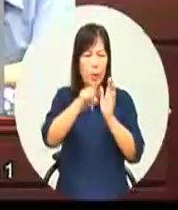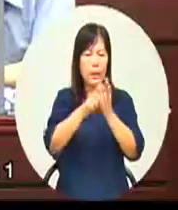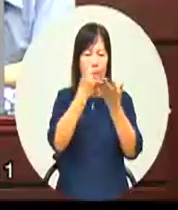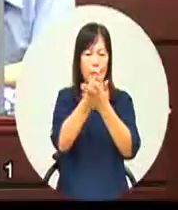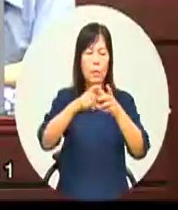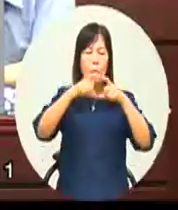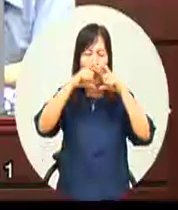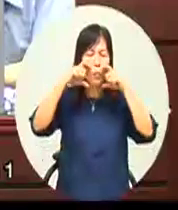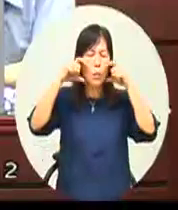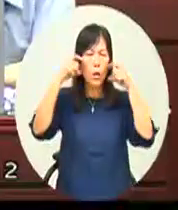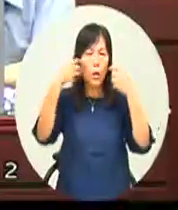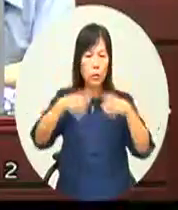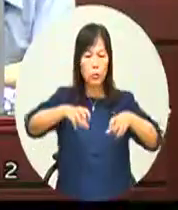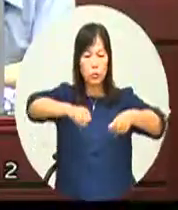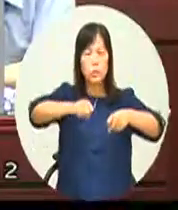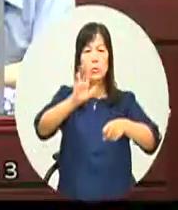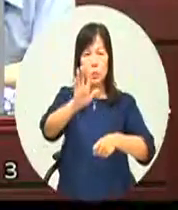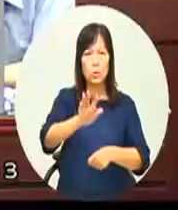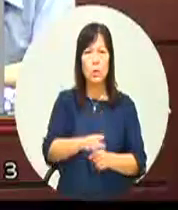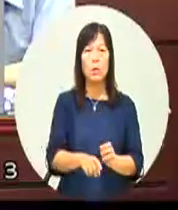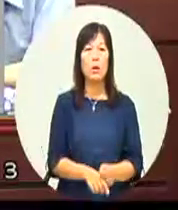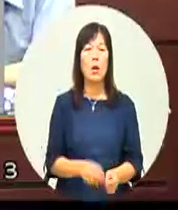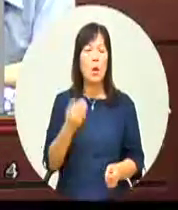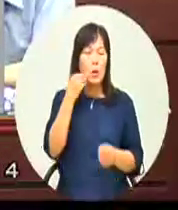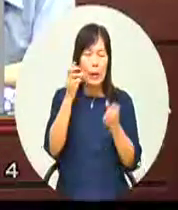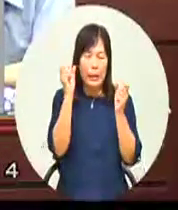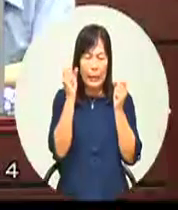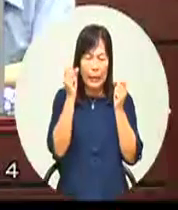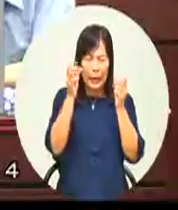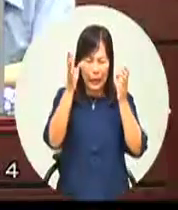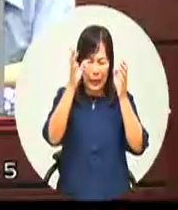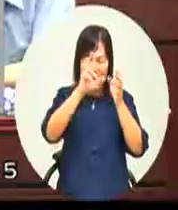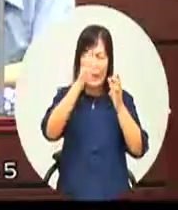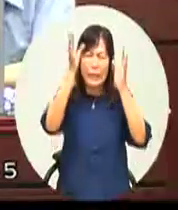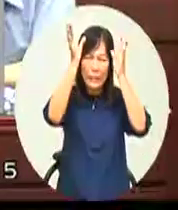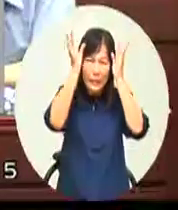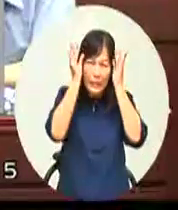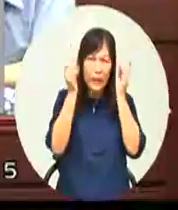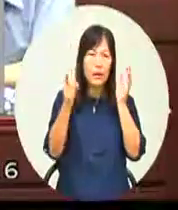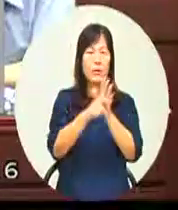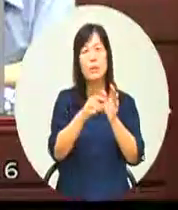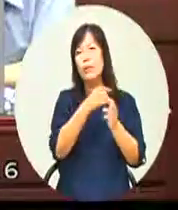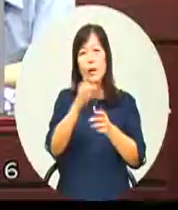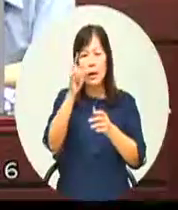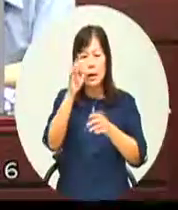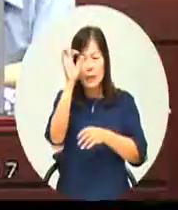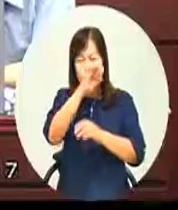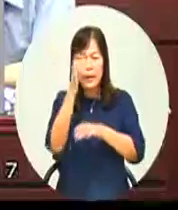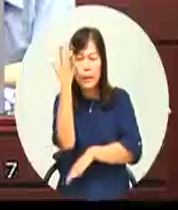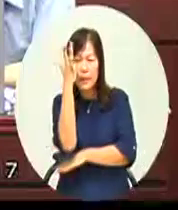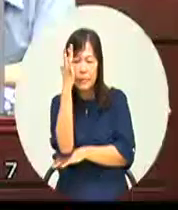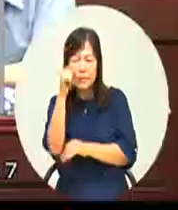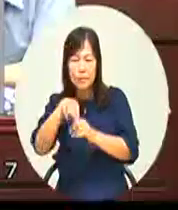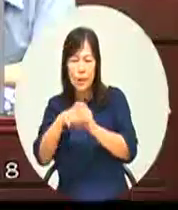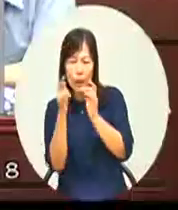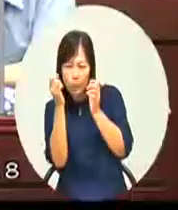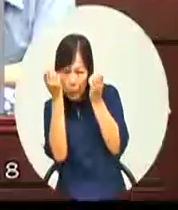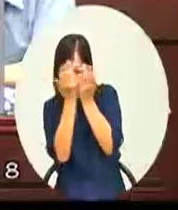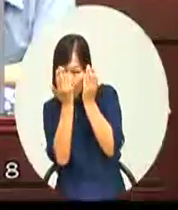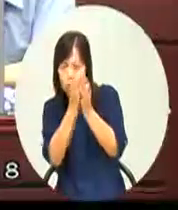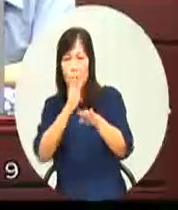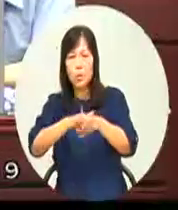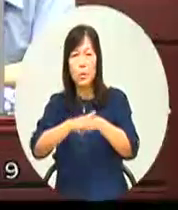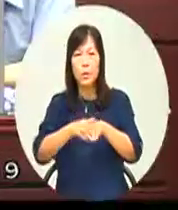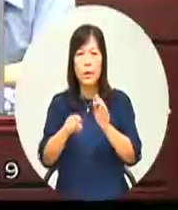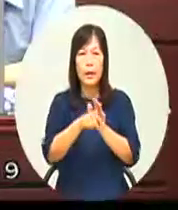罩，在骑车，天气热，然后就会找树荫的地方去乘凉。那另外就是在交